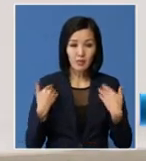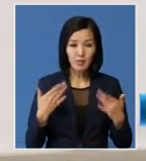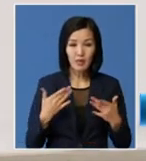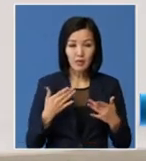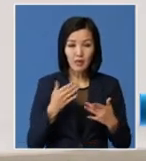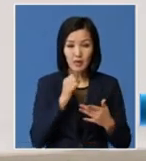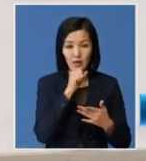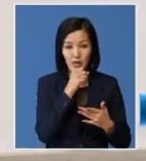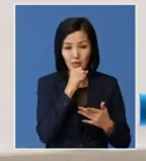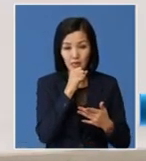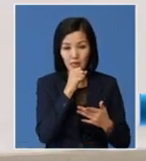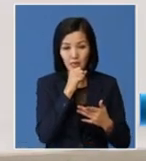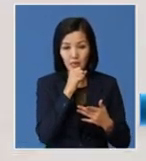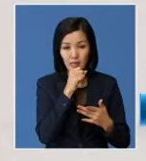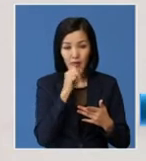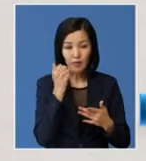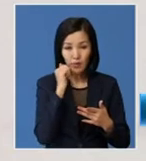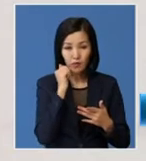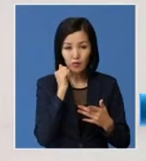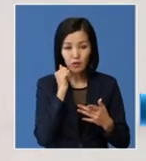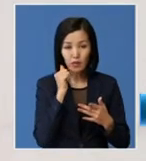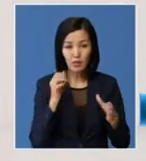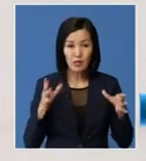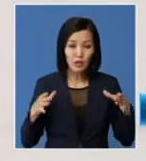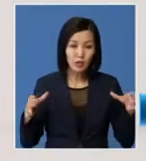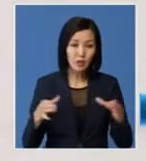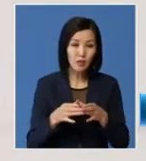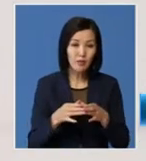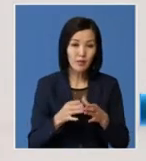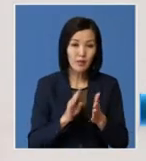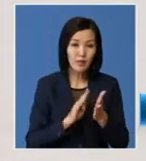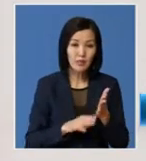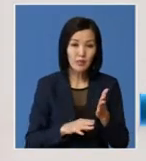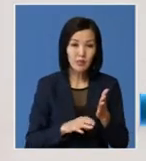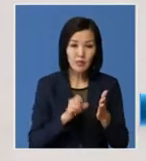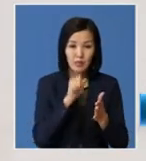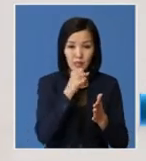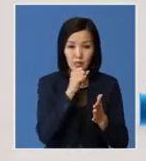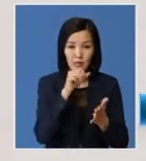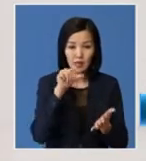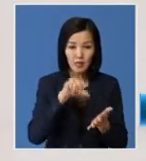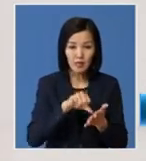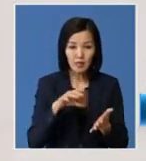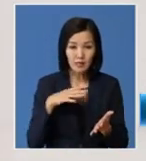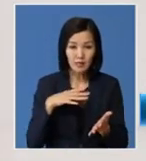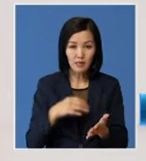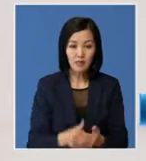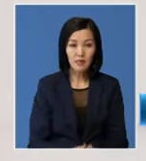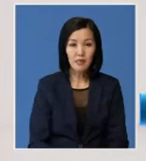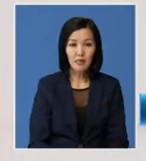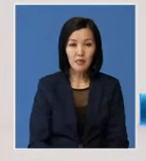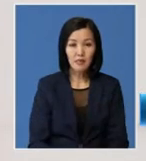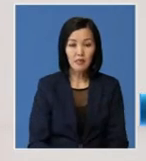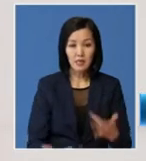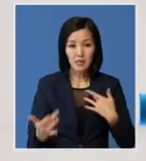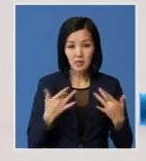жинап, кемпір шалдарды, 80-ге шалдарға деген қатысты концертімізге. Соларды